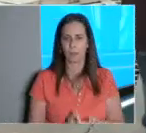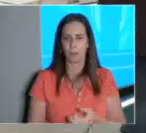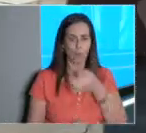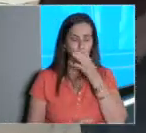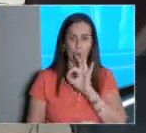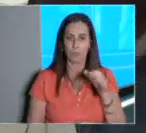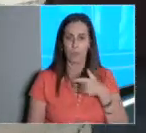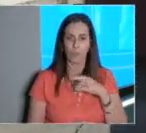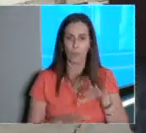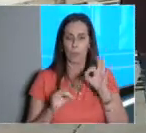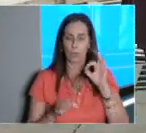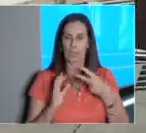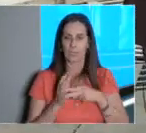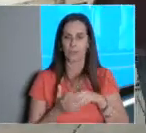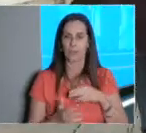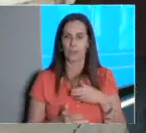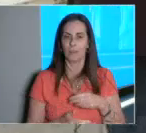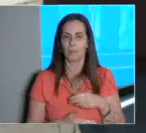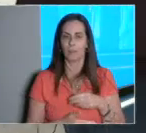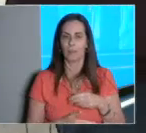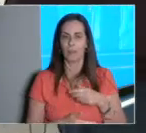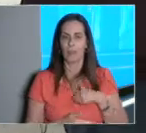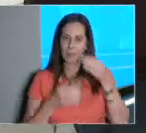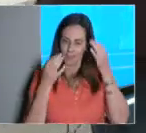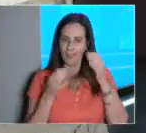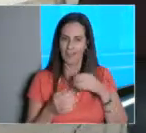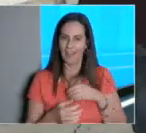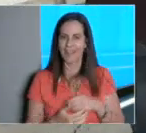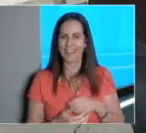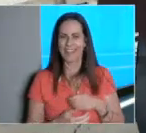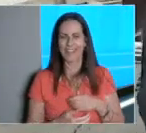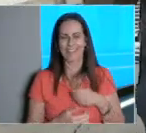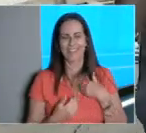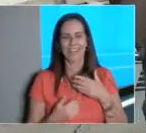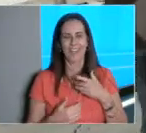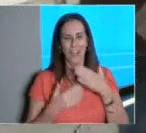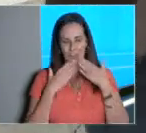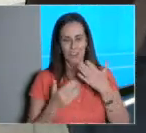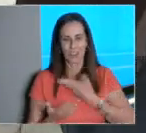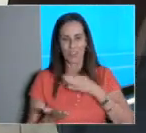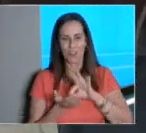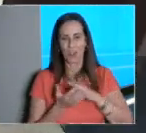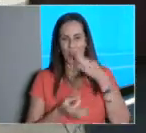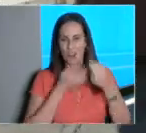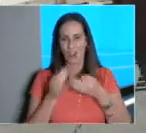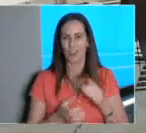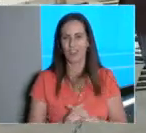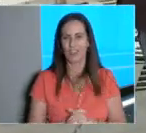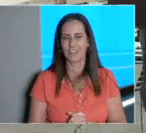שאלה מצוינת. אני לא מצביע אסטרטגי. אני מאוד מעריך שאתה מפרגן לי לשאלות. אני לא מצביע אסטרטגי. יש לו גם שאלות, אבל שדע לך, אותו תחלו